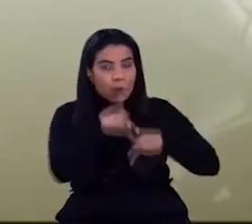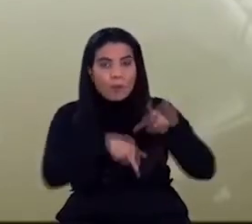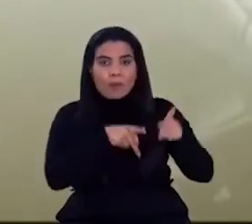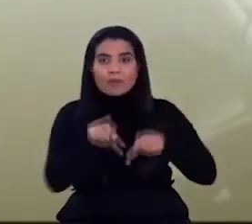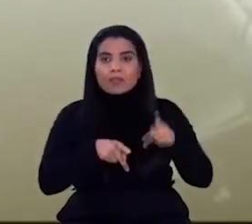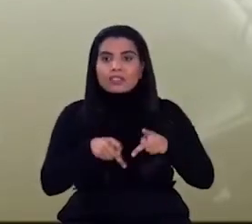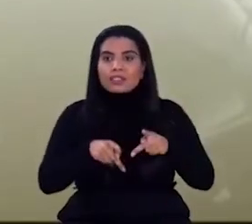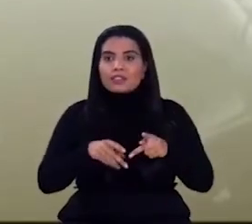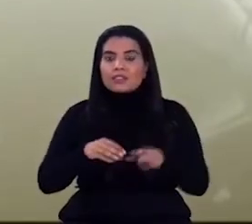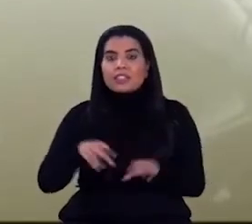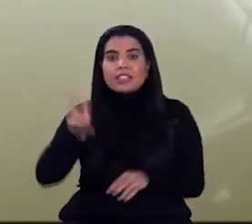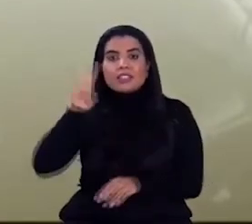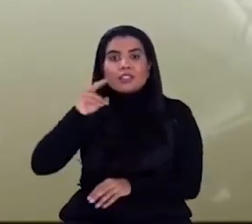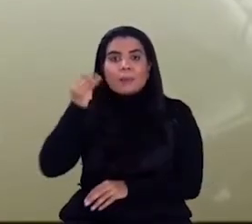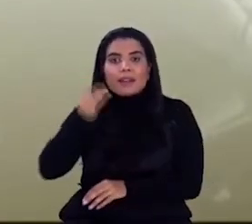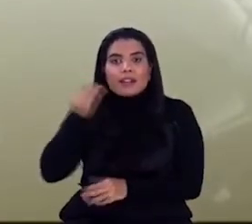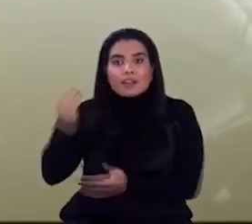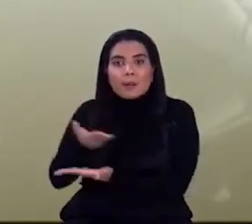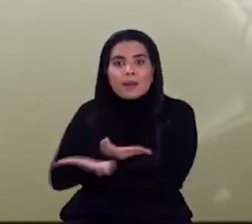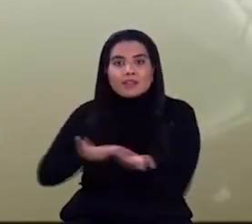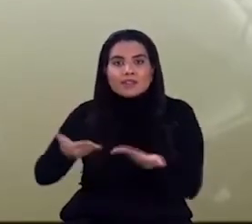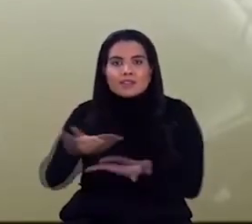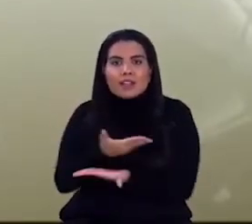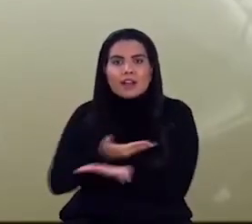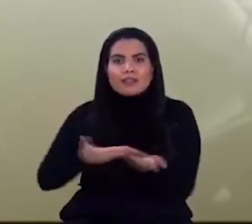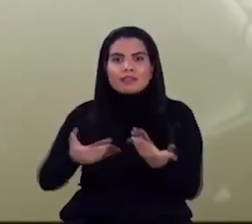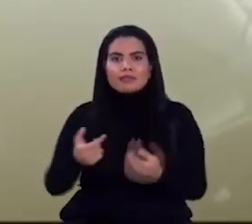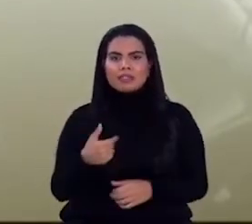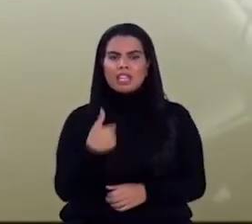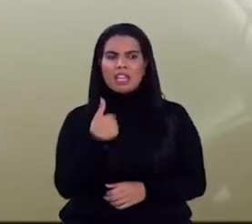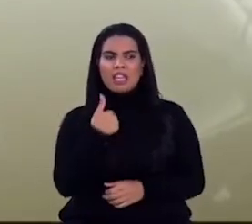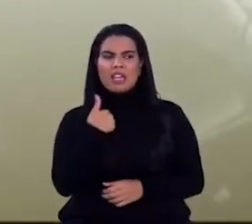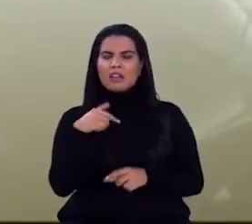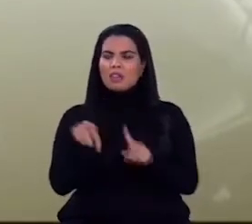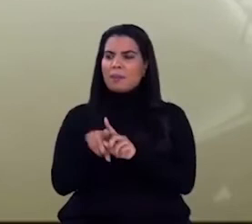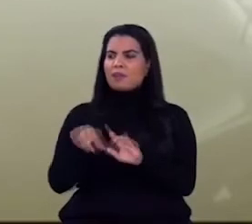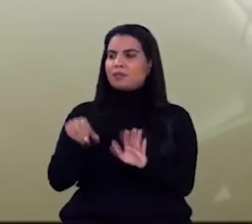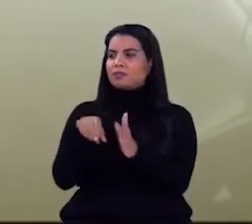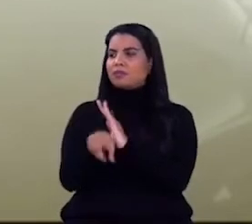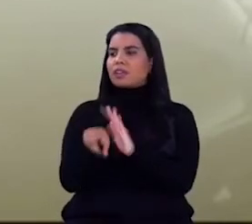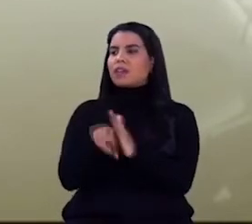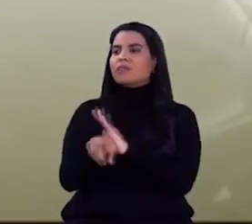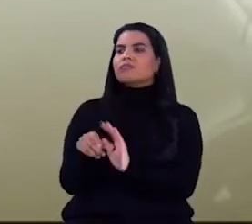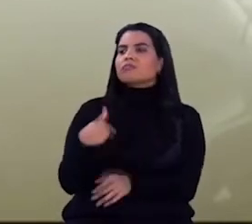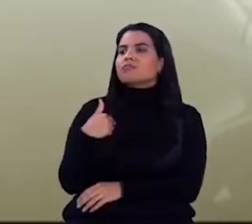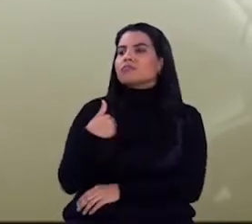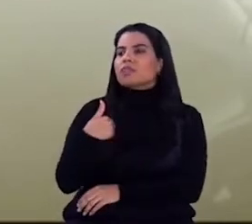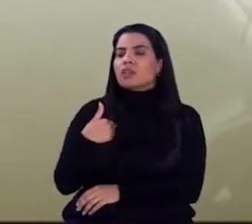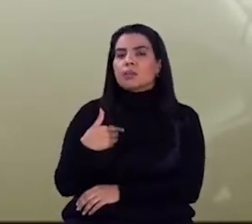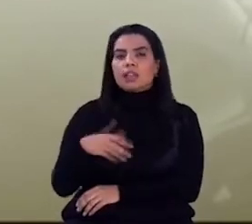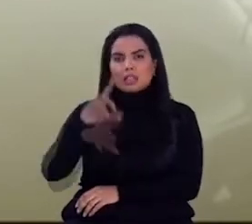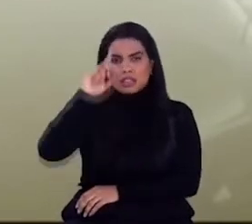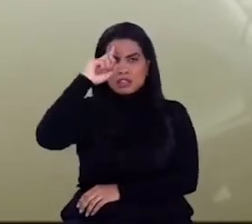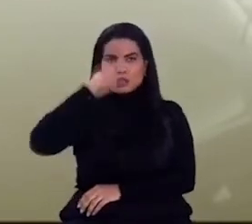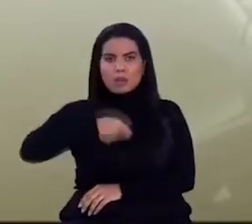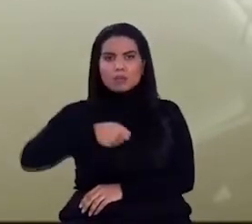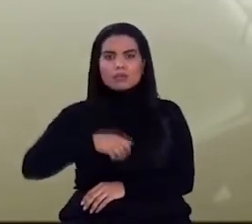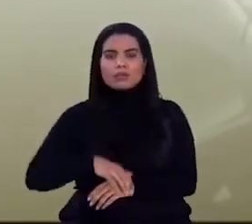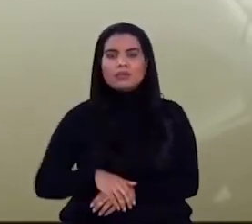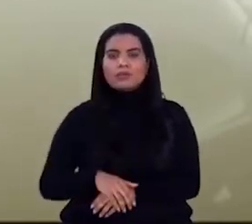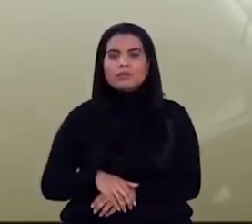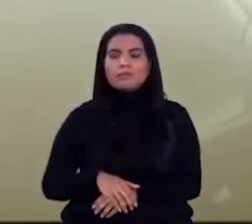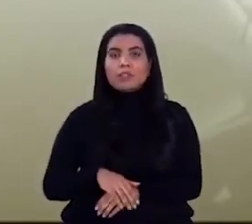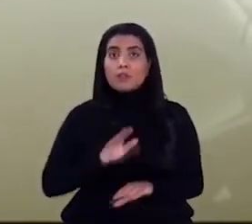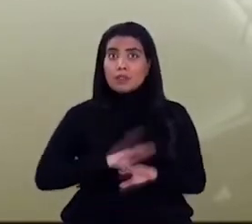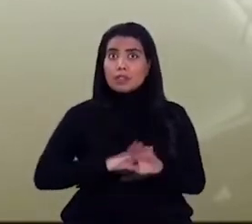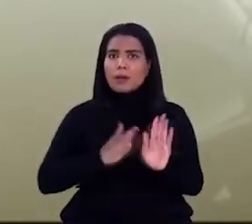faisions je ne serai pas au caprice de ma chair je ne cautionnais pas les directives reçues de l'église je faisais des propos personnels à